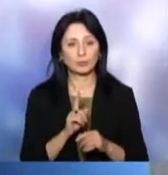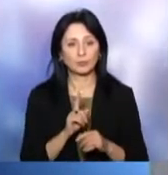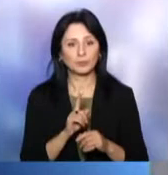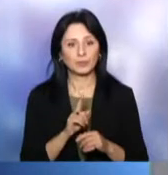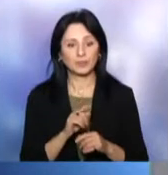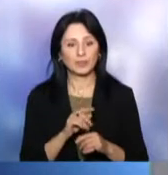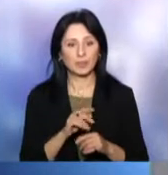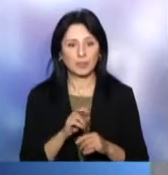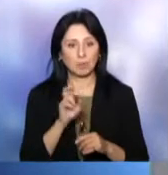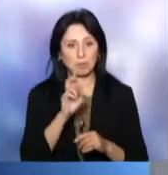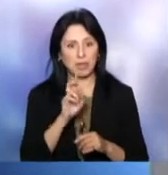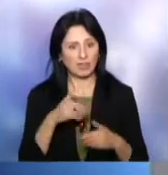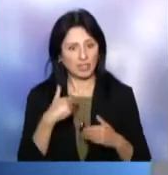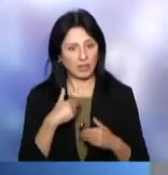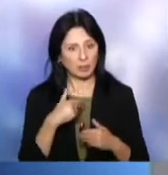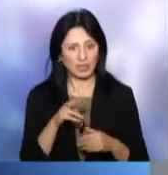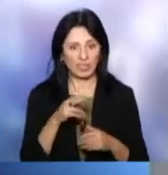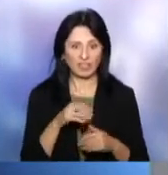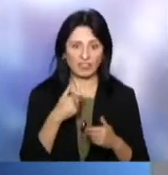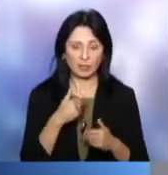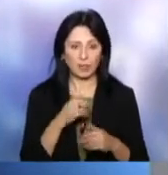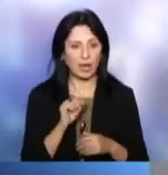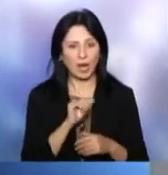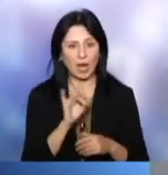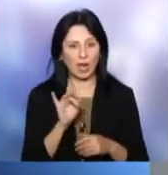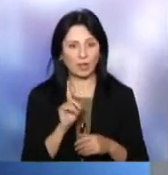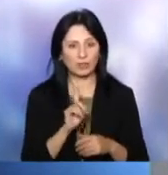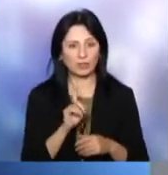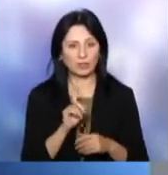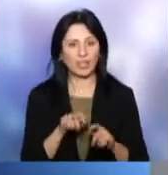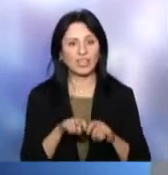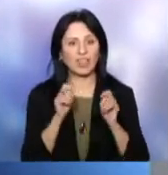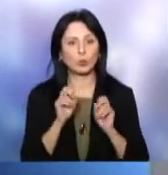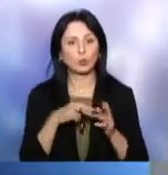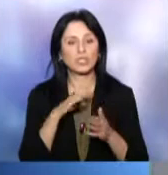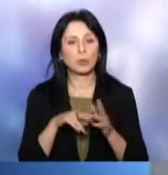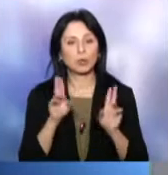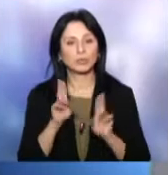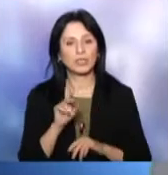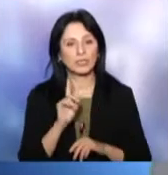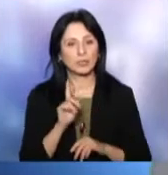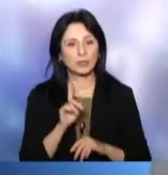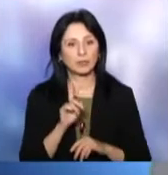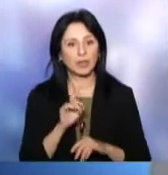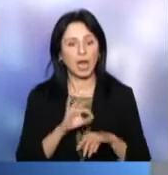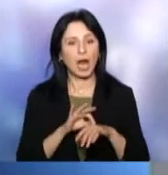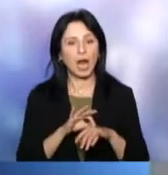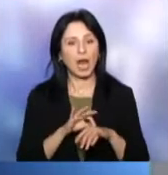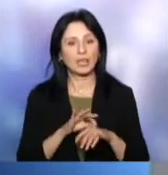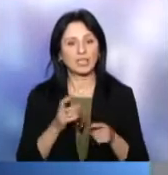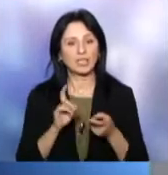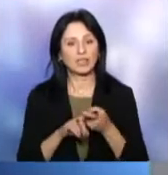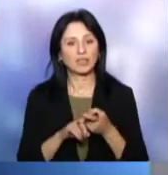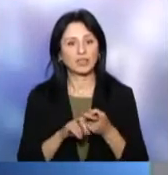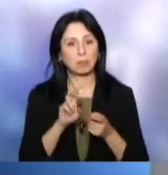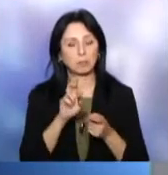მით უმეტეს B ვიტამინთან დაკავშირებით არ დავარღვიოთ უსაფრთხოების წესები. იმიტომ რომ კანთან რამდენად დაკავშირებულია